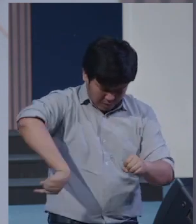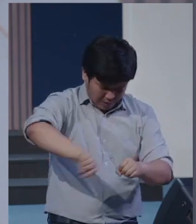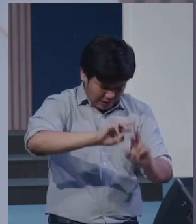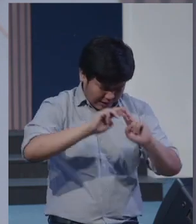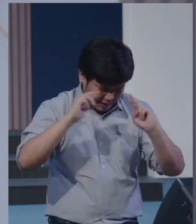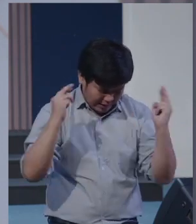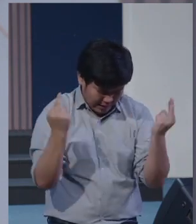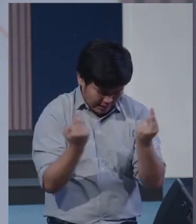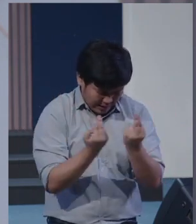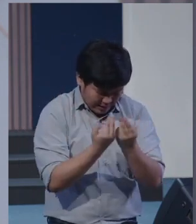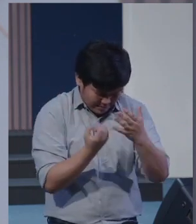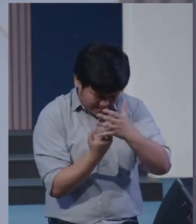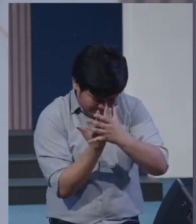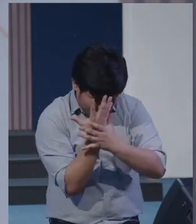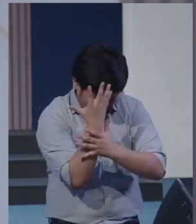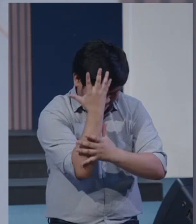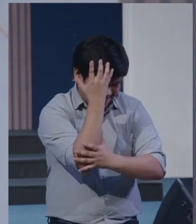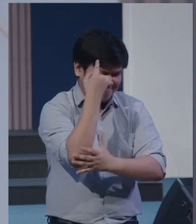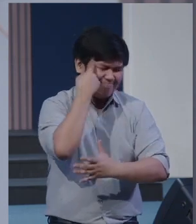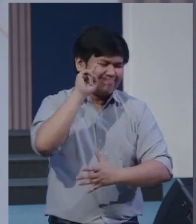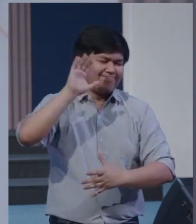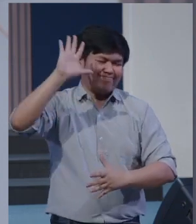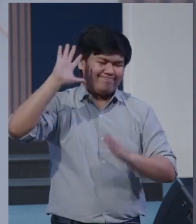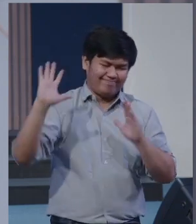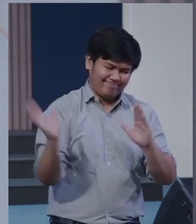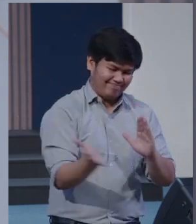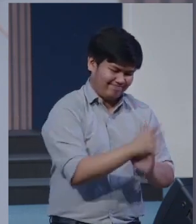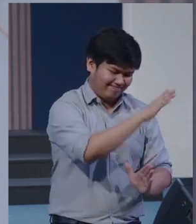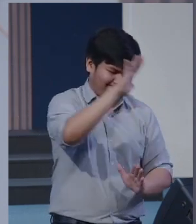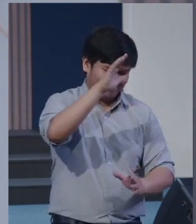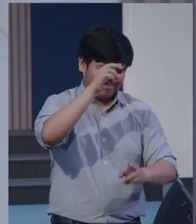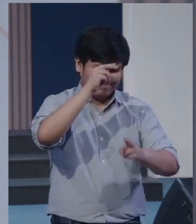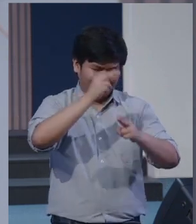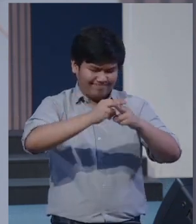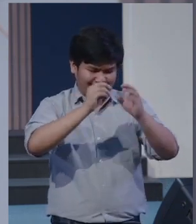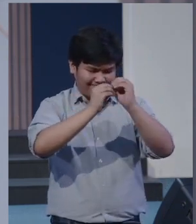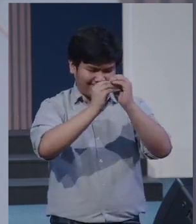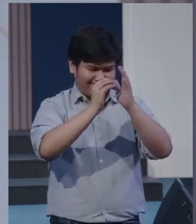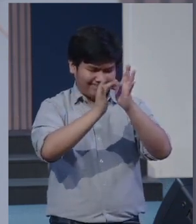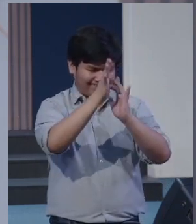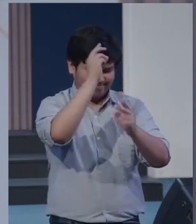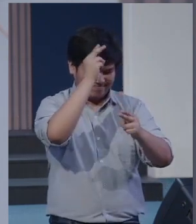patuloy na lumago para sa inyong kalaan sa pangalan ni Jesus